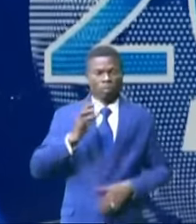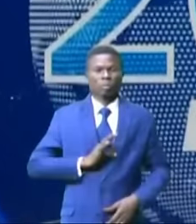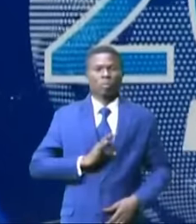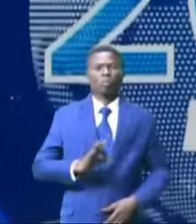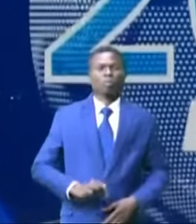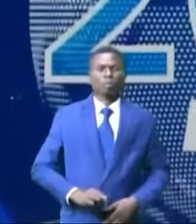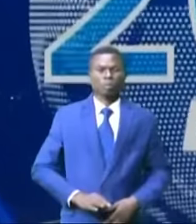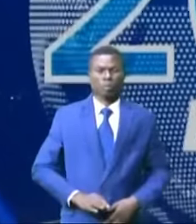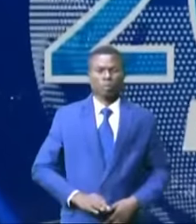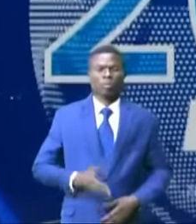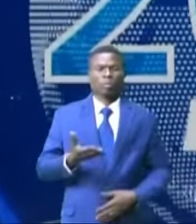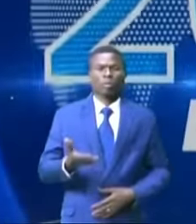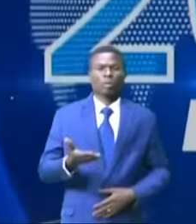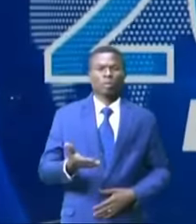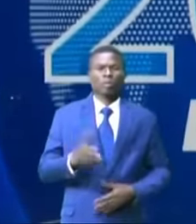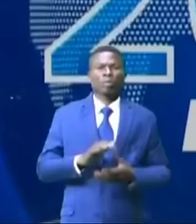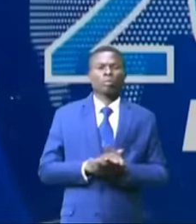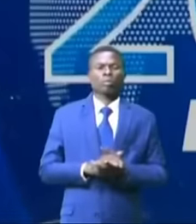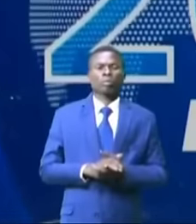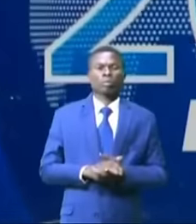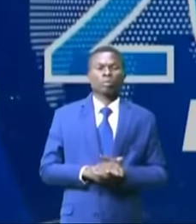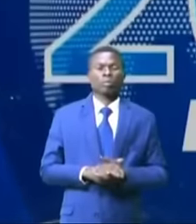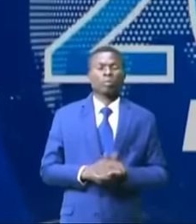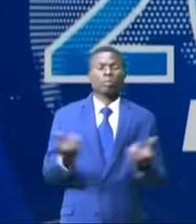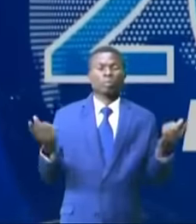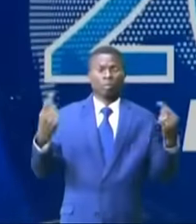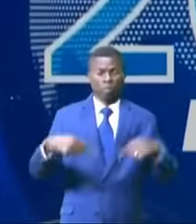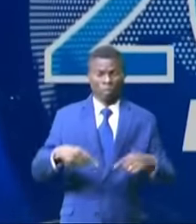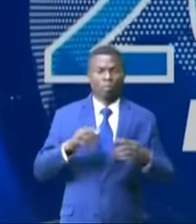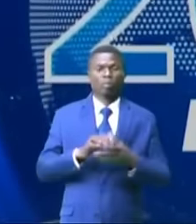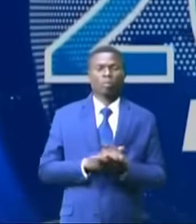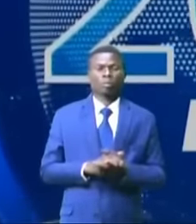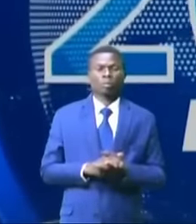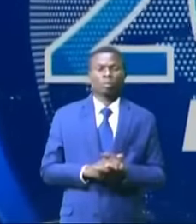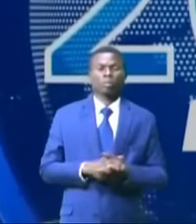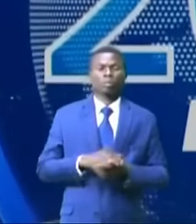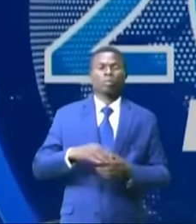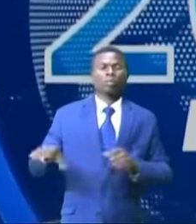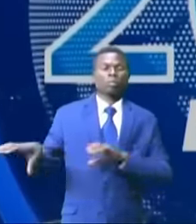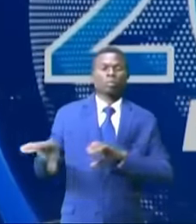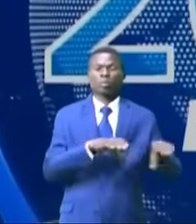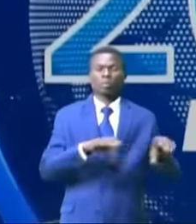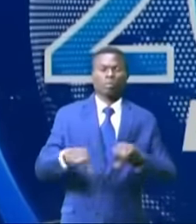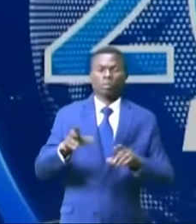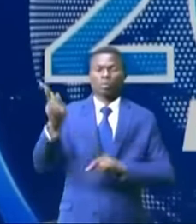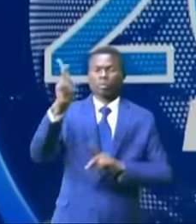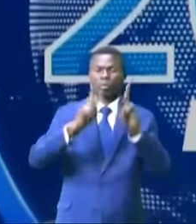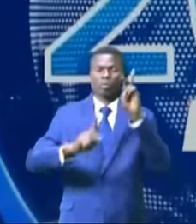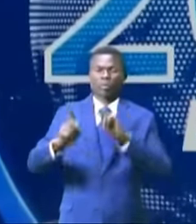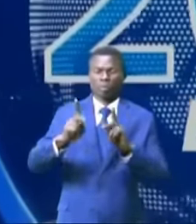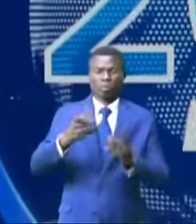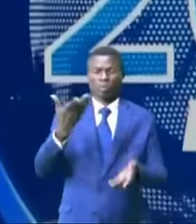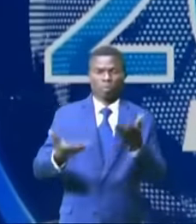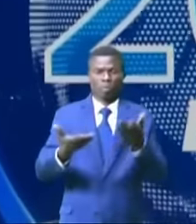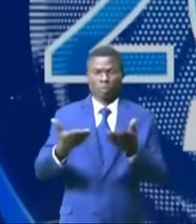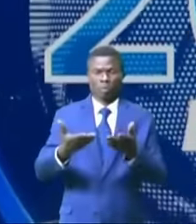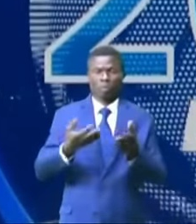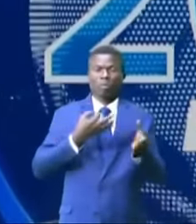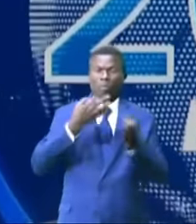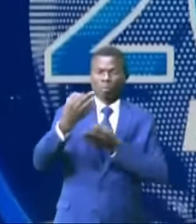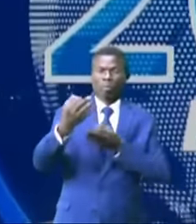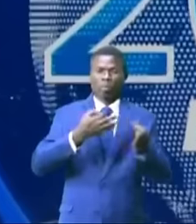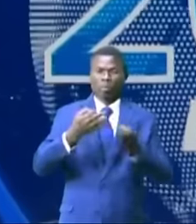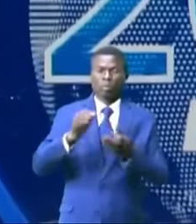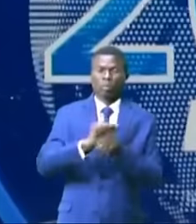République Félix-Antoine Tshisekedi-Tshilombo lors de cette manifestation publique que pouvait expliquer